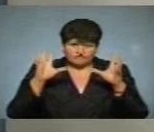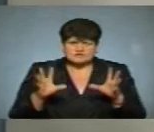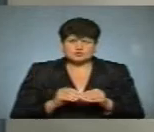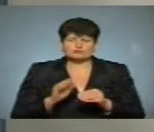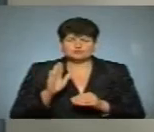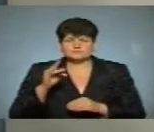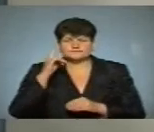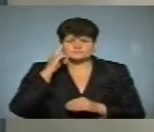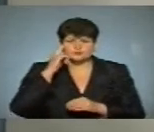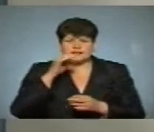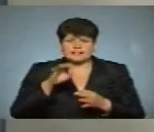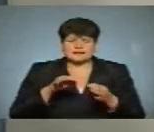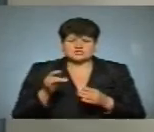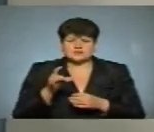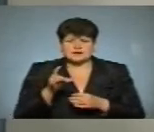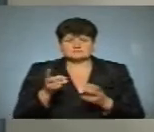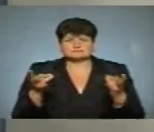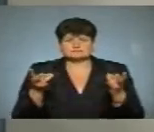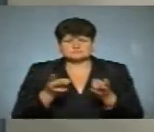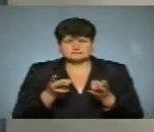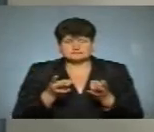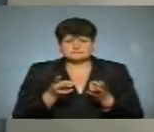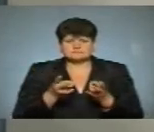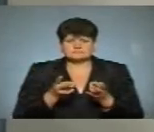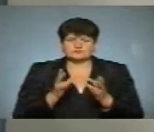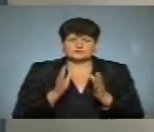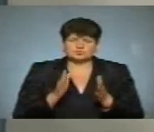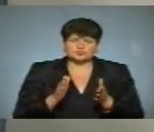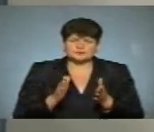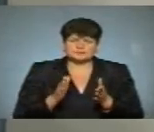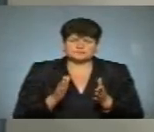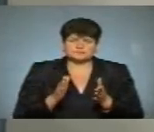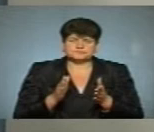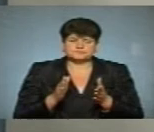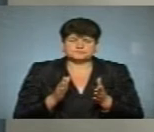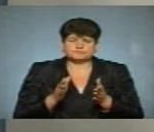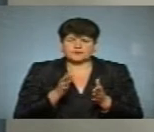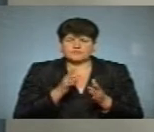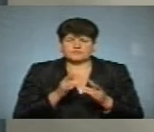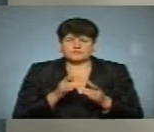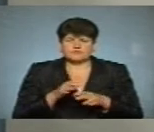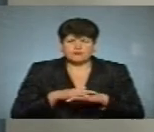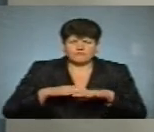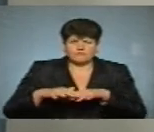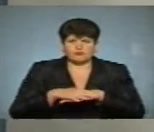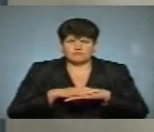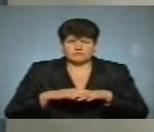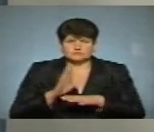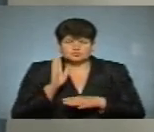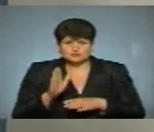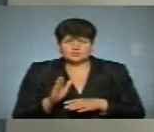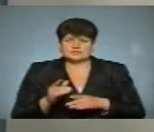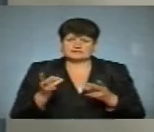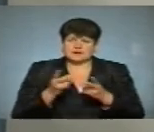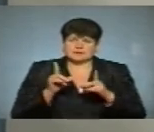буде задумуватись лишній раз, чи варто знаходитись деякий період в масовому скупченні людей, чи варто